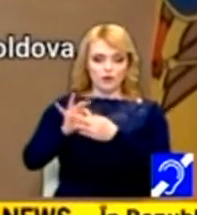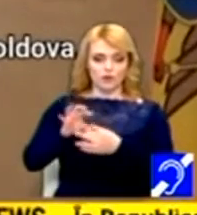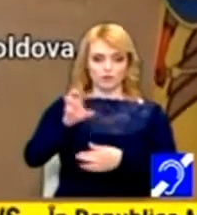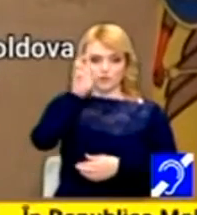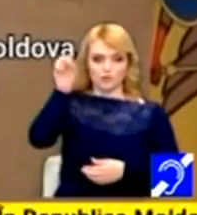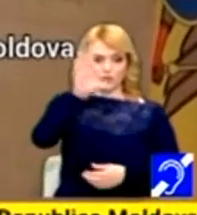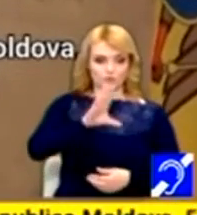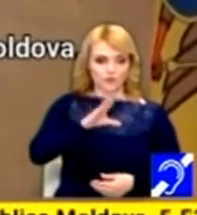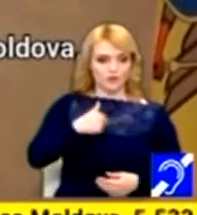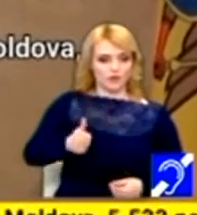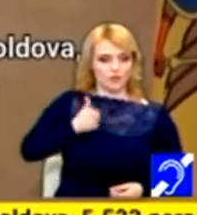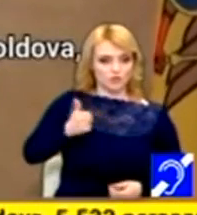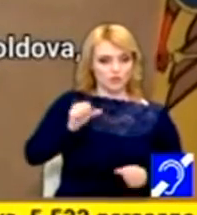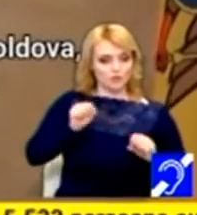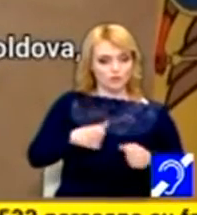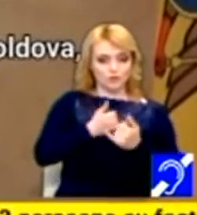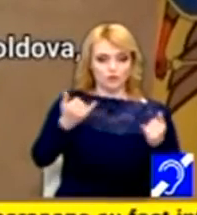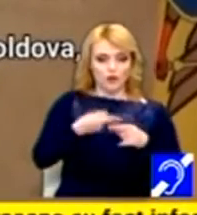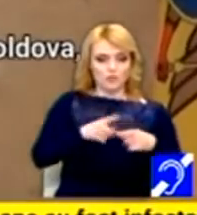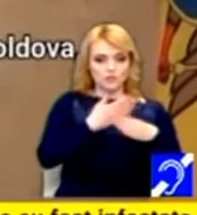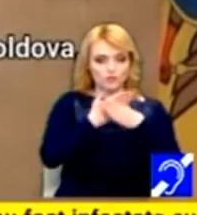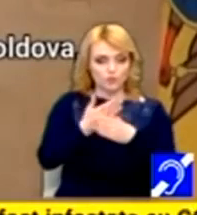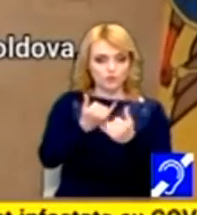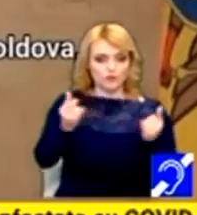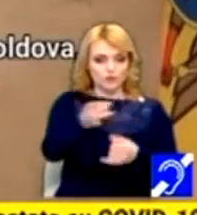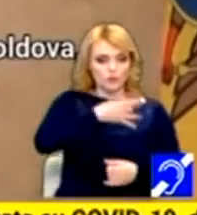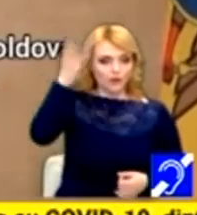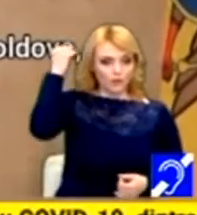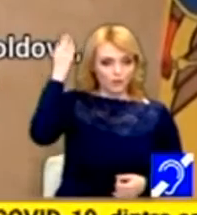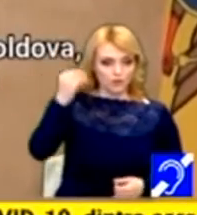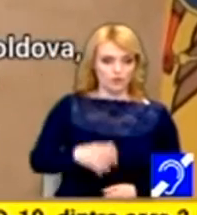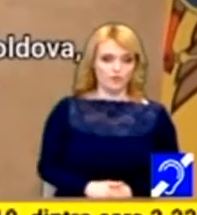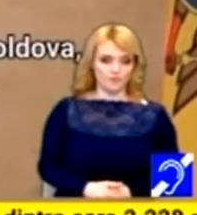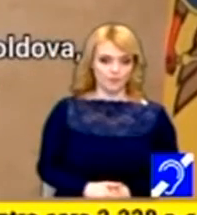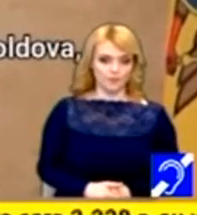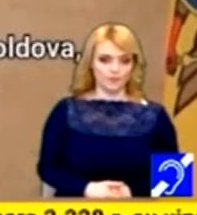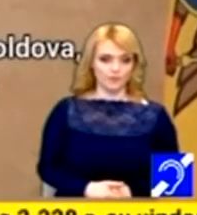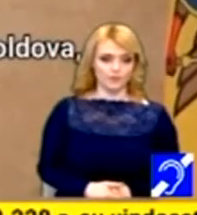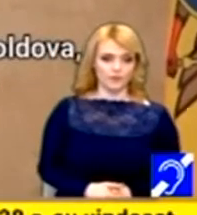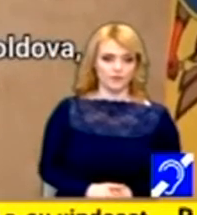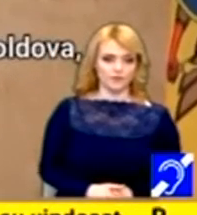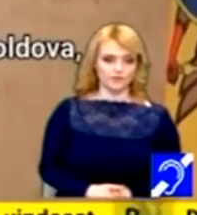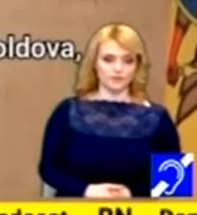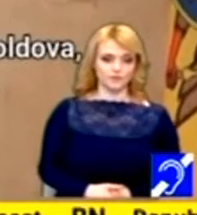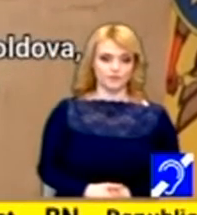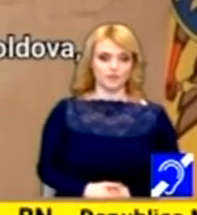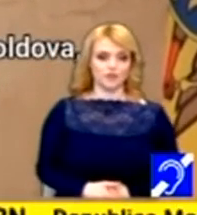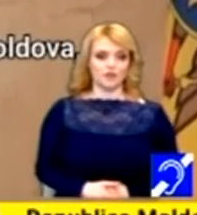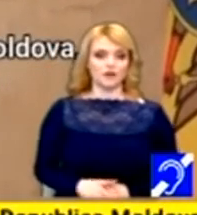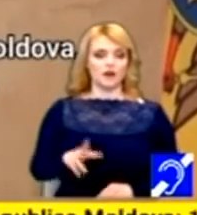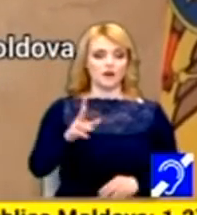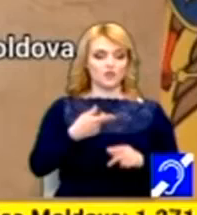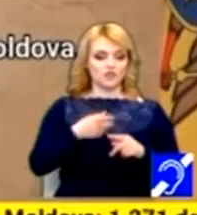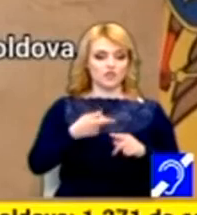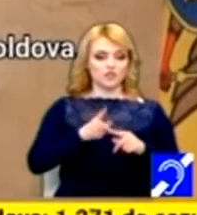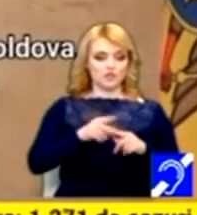Force plane bring support medical support for Republic of Moldova according to